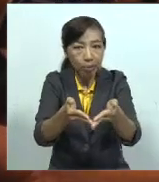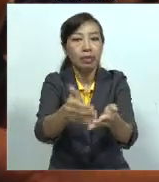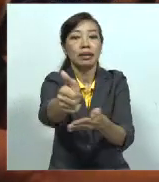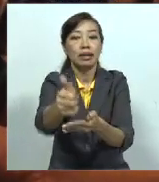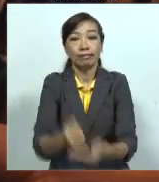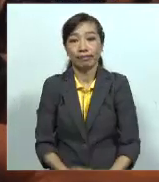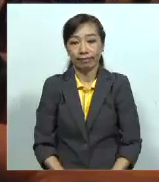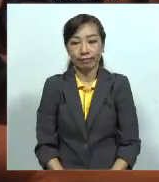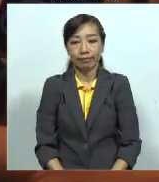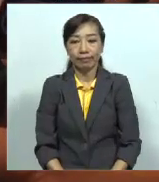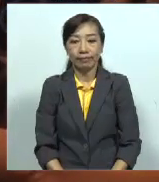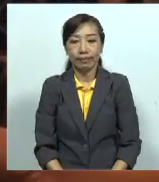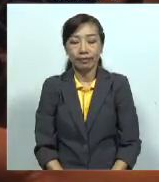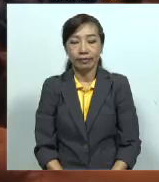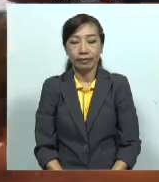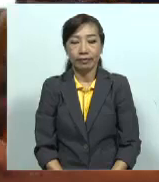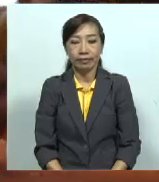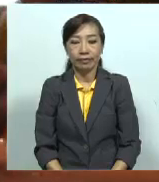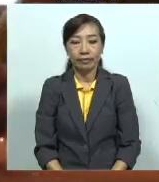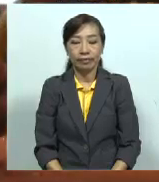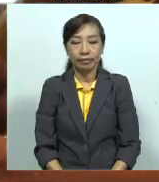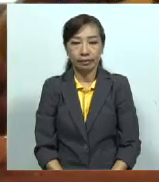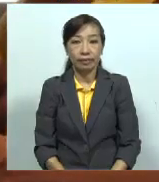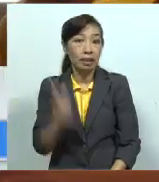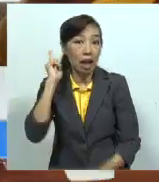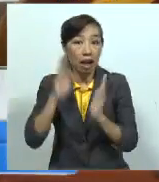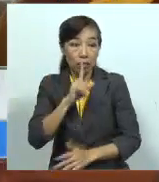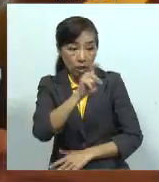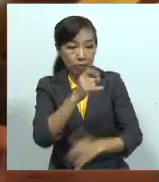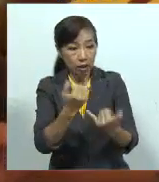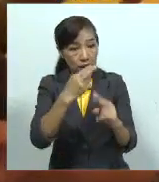ครับ ก่อนแล้วครับ ก่อนแล้วก็ส่งเรียบร้อยแล้ว